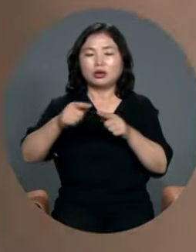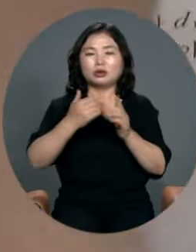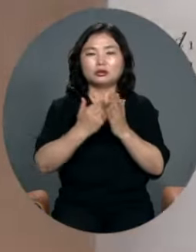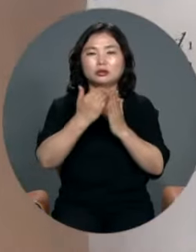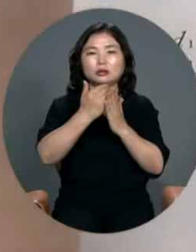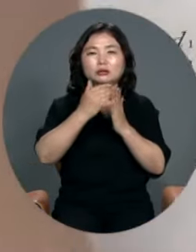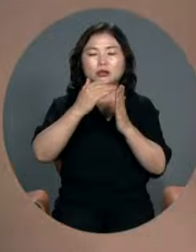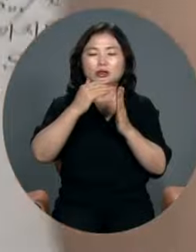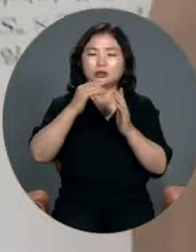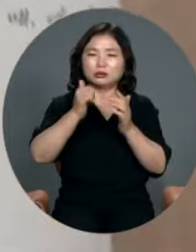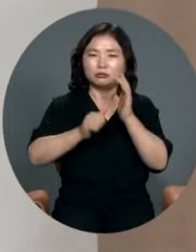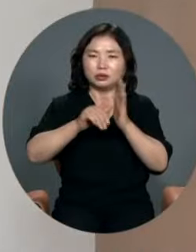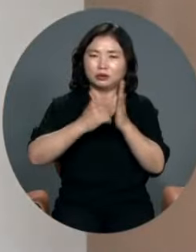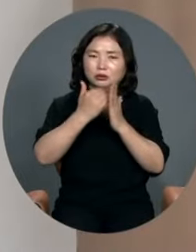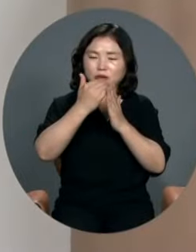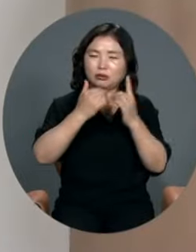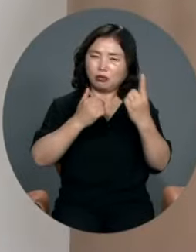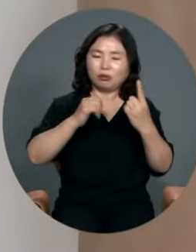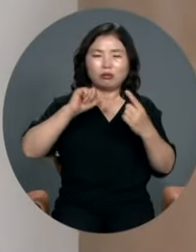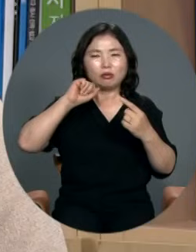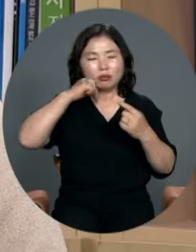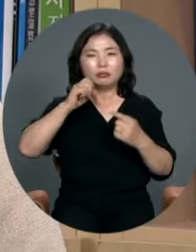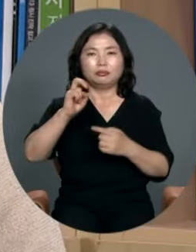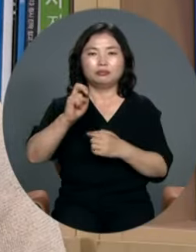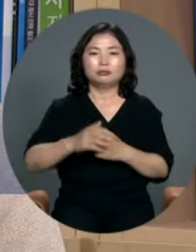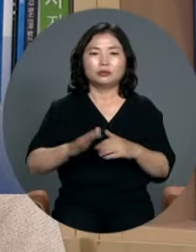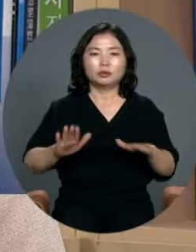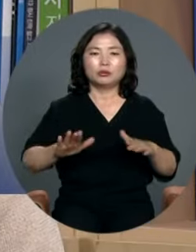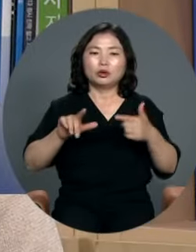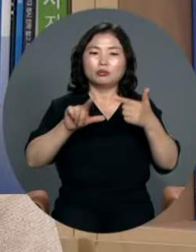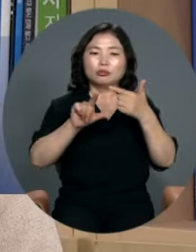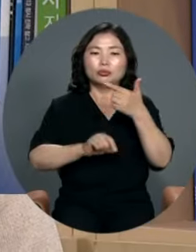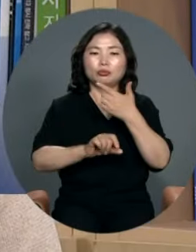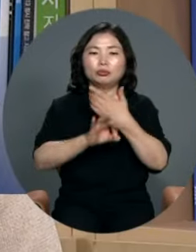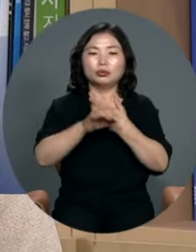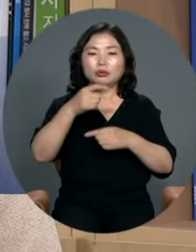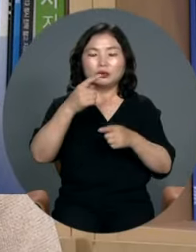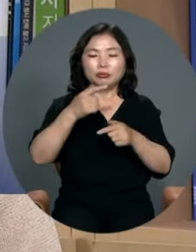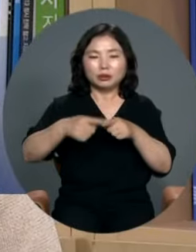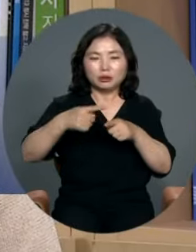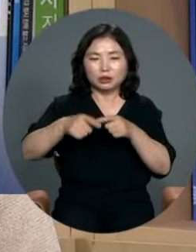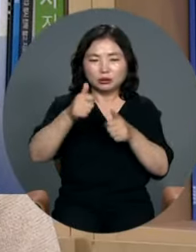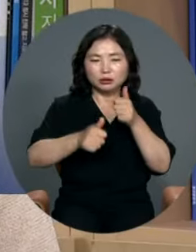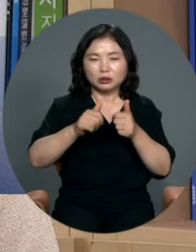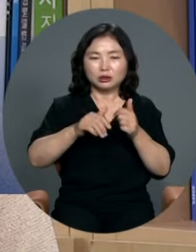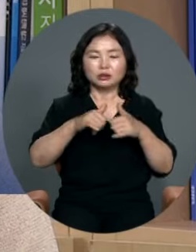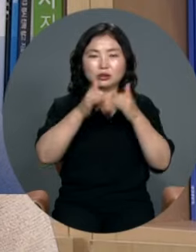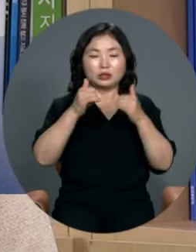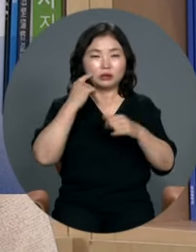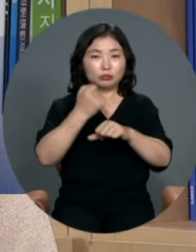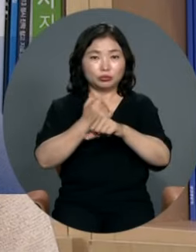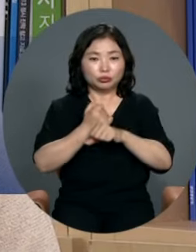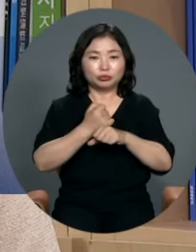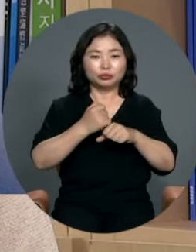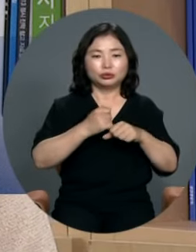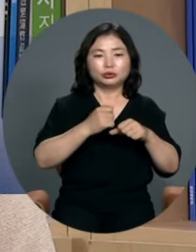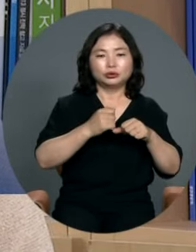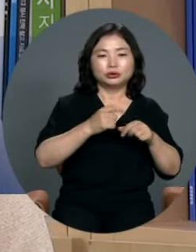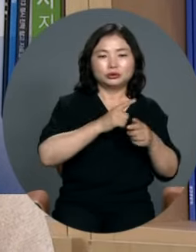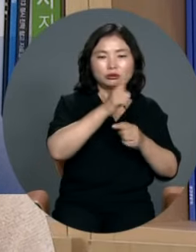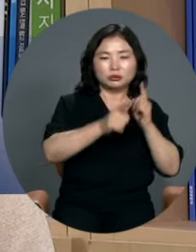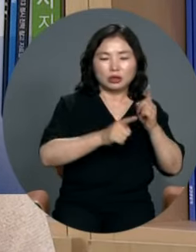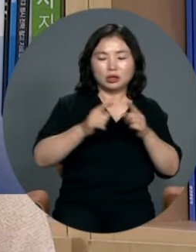더욱 힘들어질 것으로 전망됩니다. 이번 6월 모의평가에서 처음으로 사회탐구 지원자가 과학탐구 지원자를